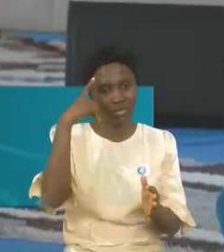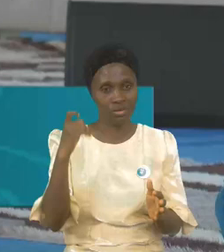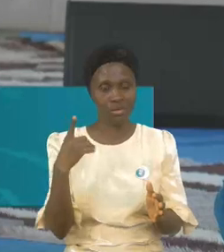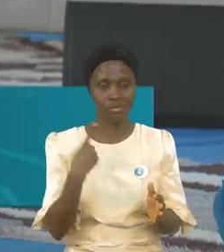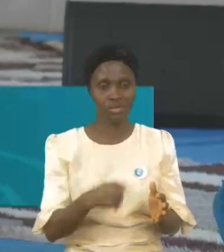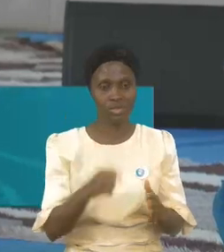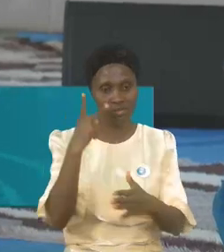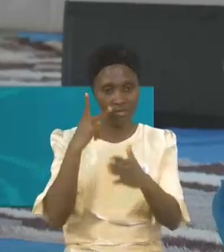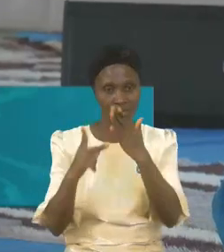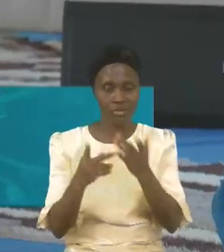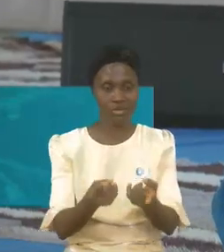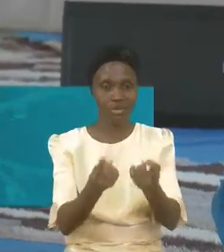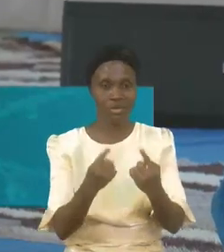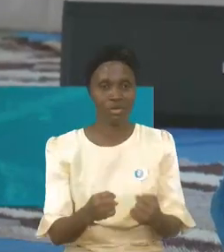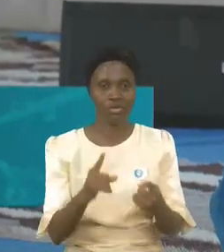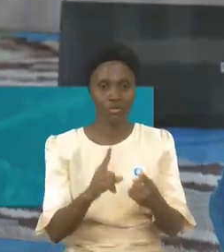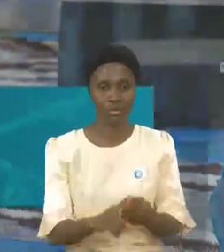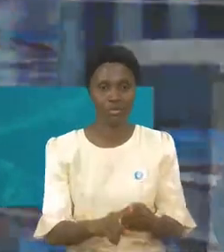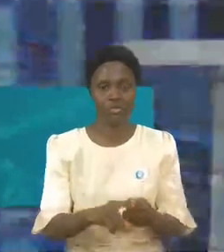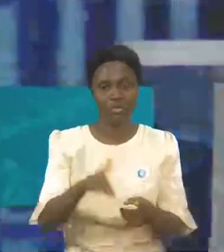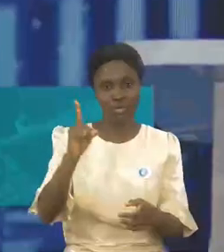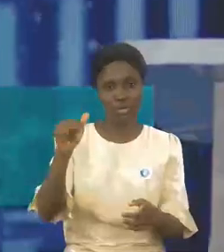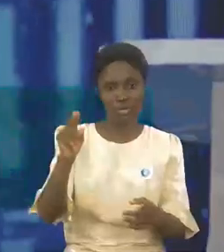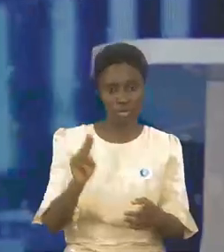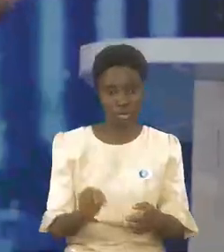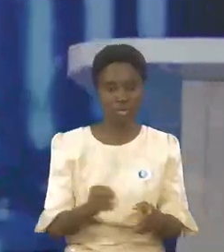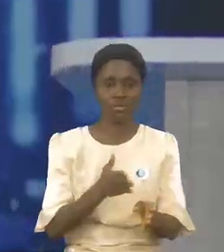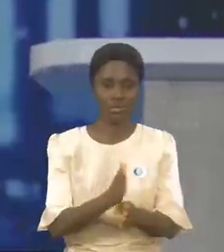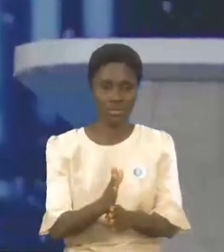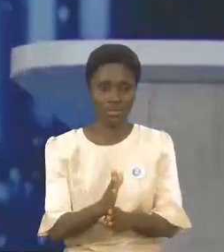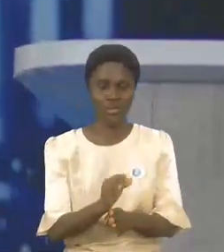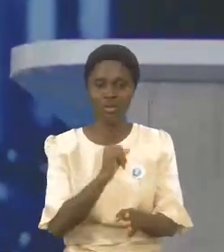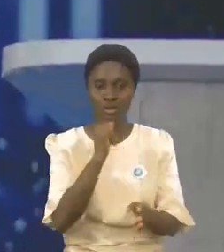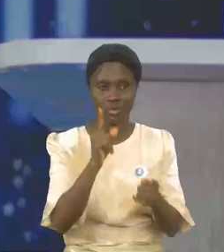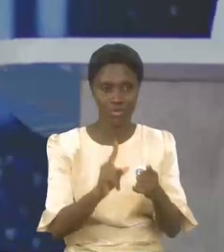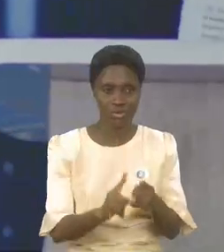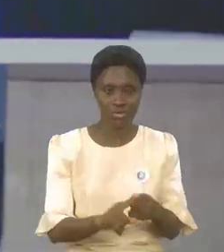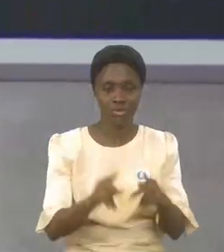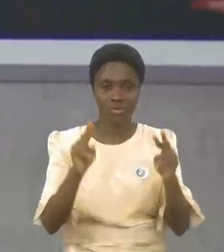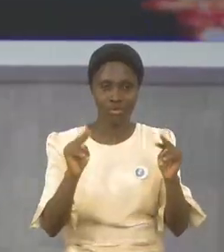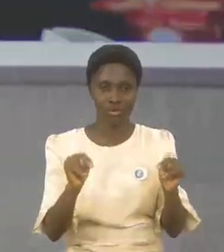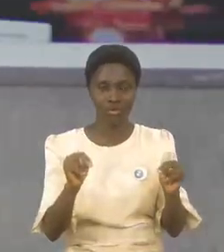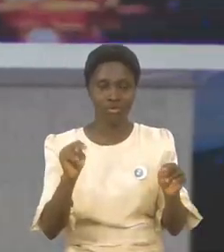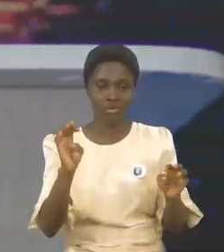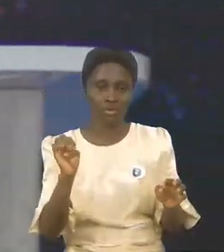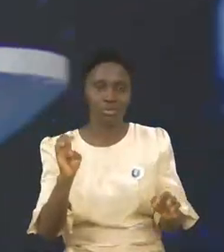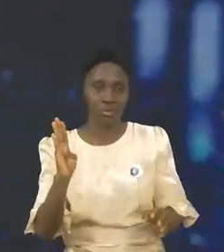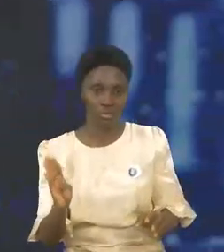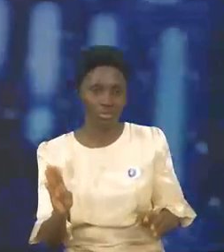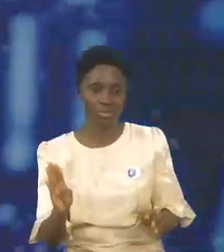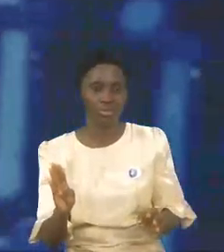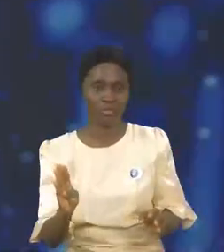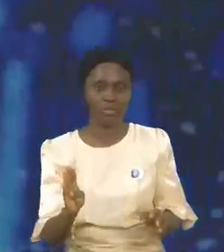voit que les visions, le songe, venaient à Daniel directement au lieu de passer